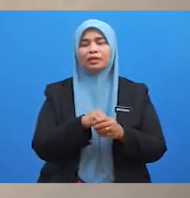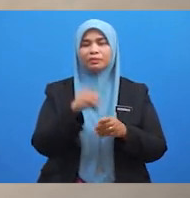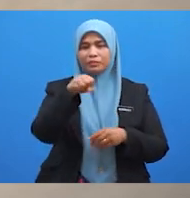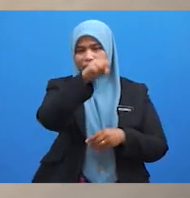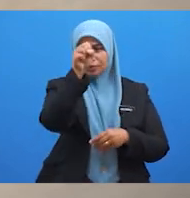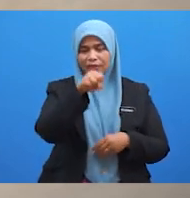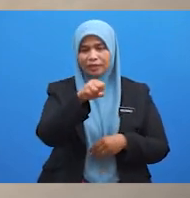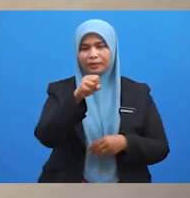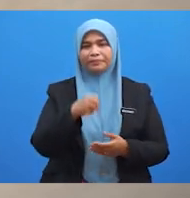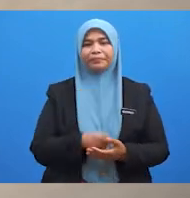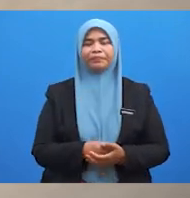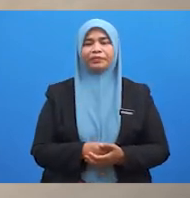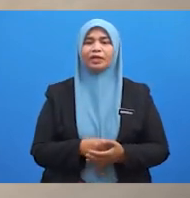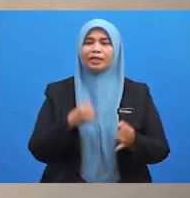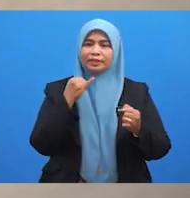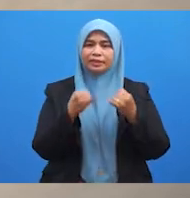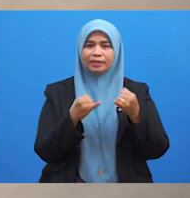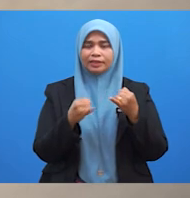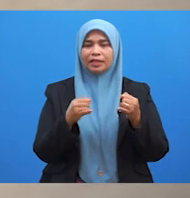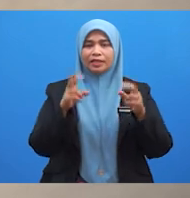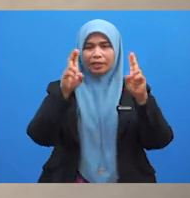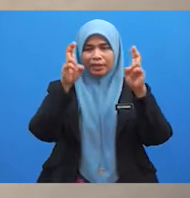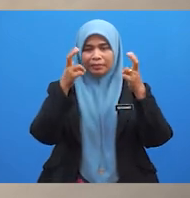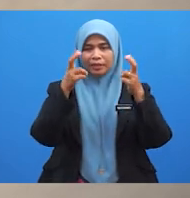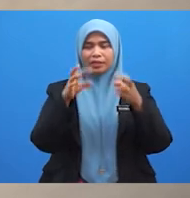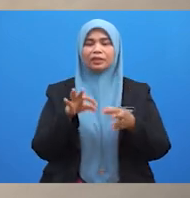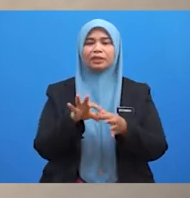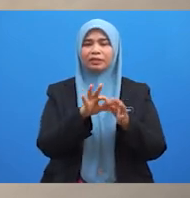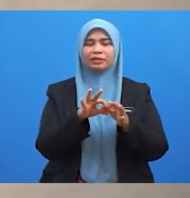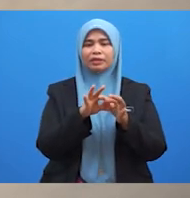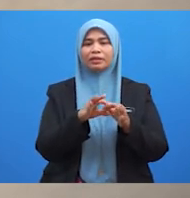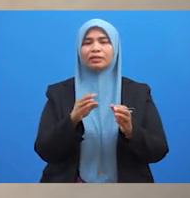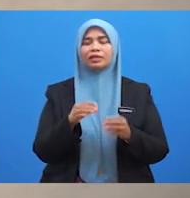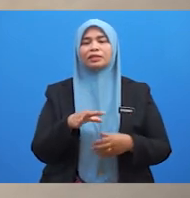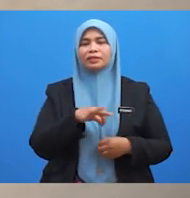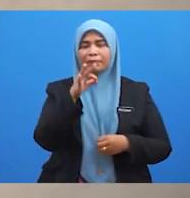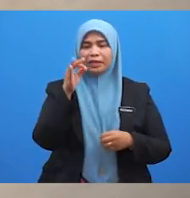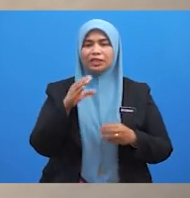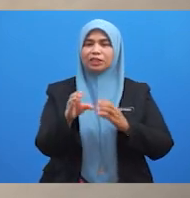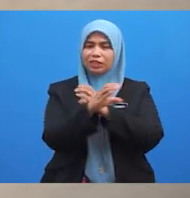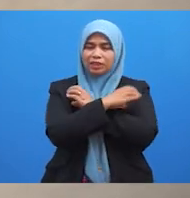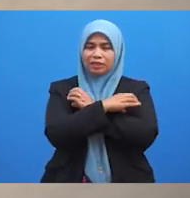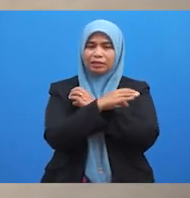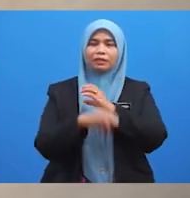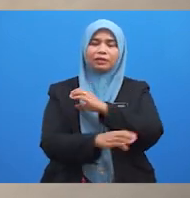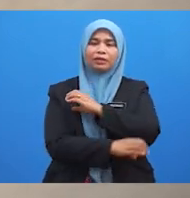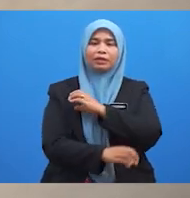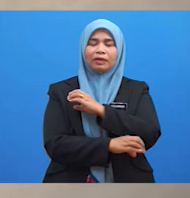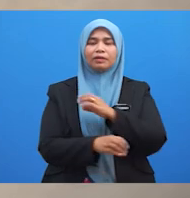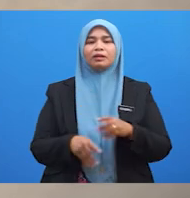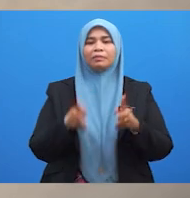soalan. Jika tema berkaitan patriotisme, maka pelajar